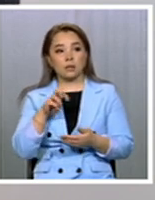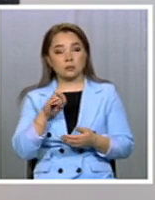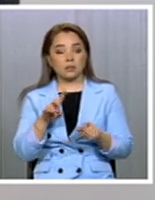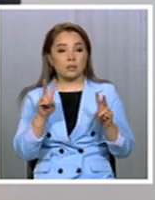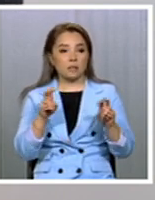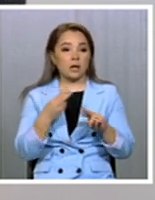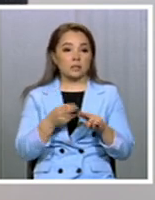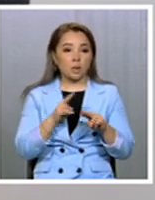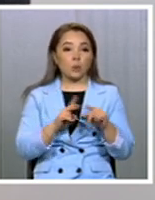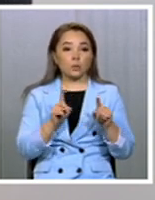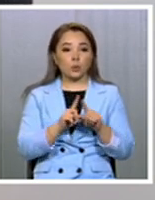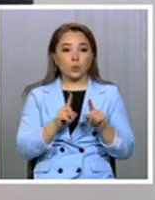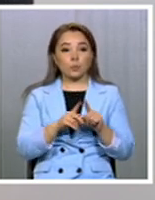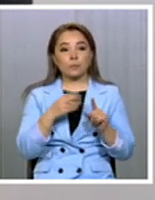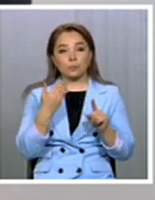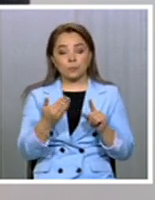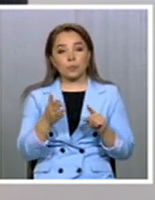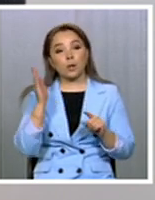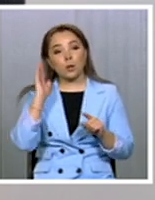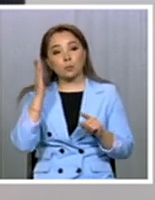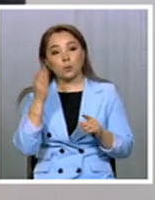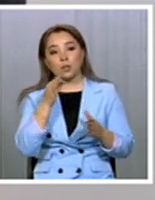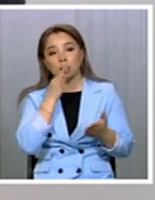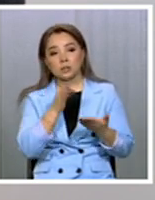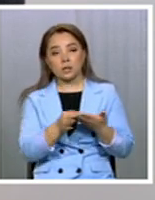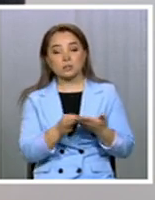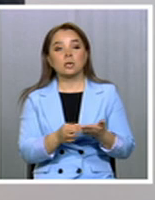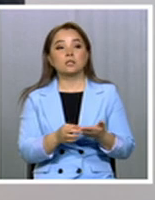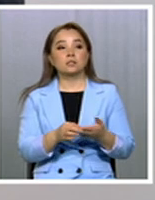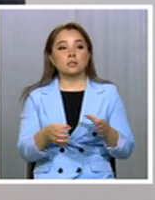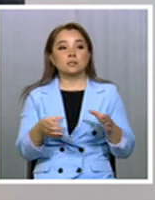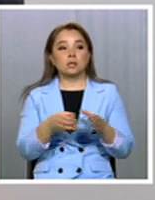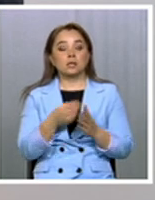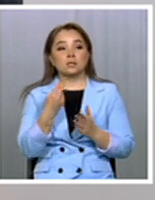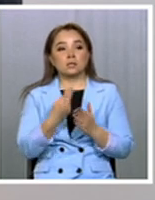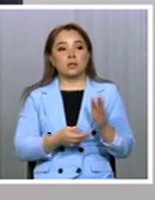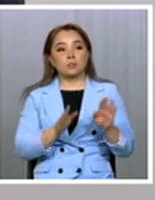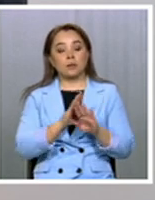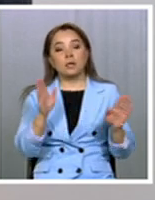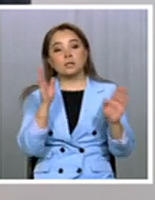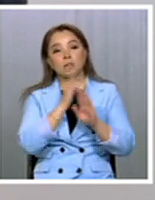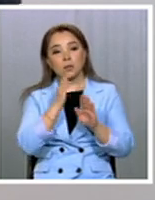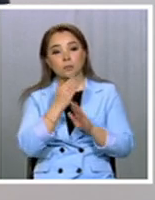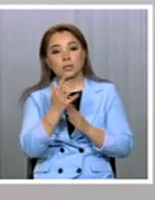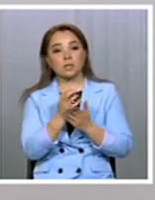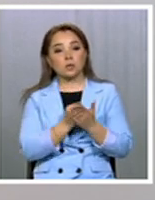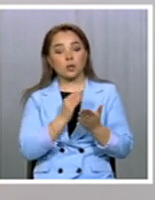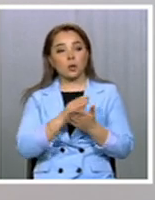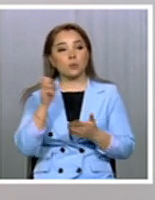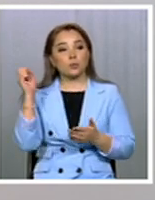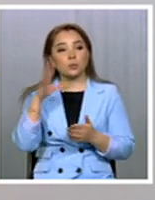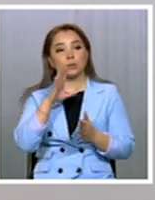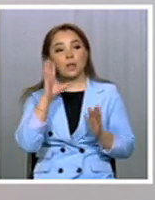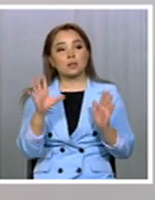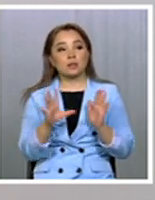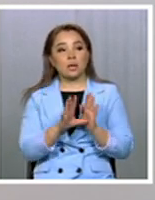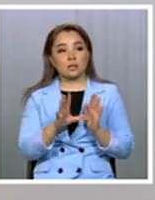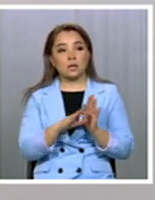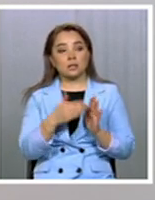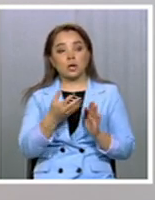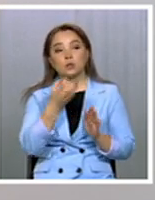ресурстары ол болашақта сарқылуға ұшырамайтын табиғат ресурстары. Оған күн энергиясы,